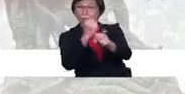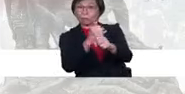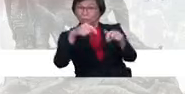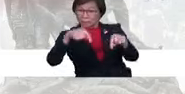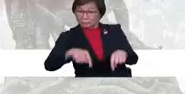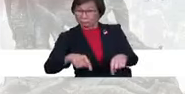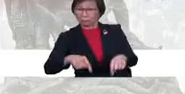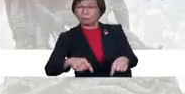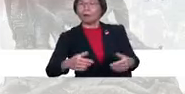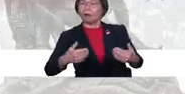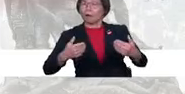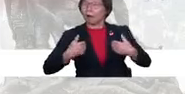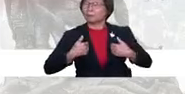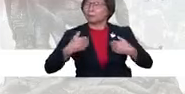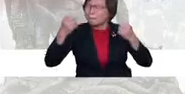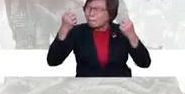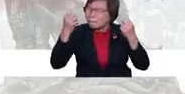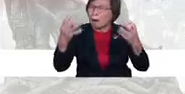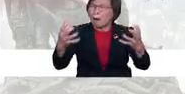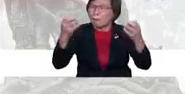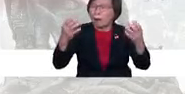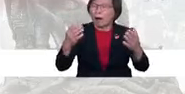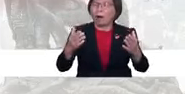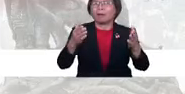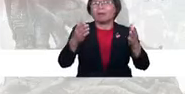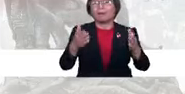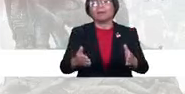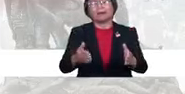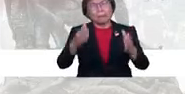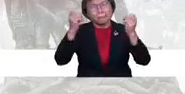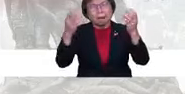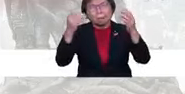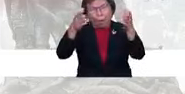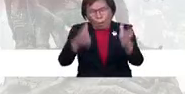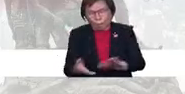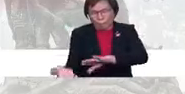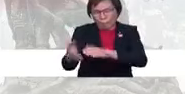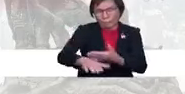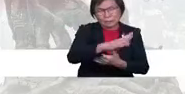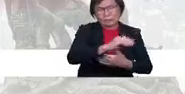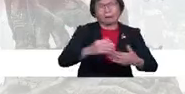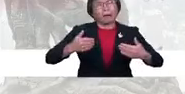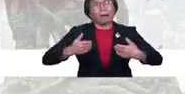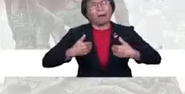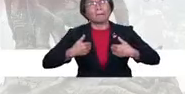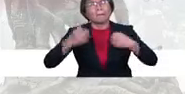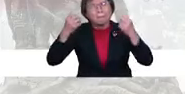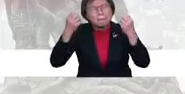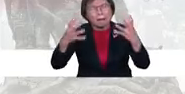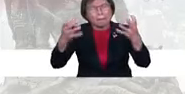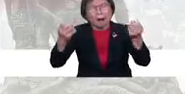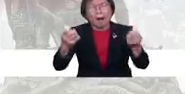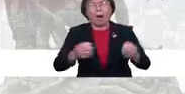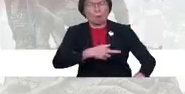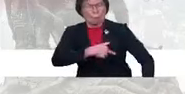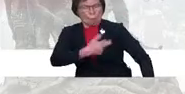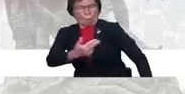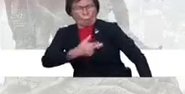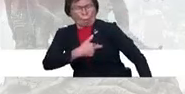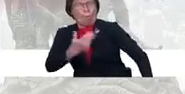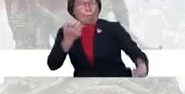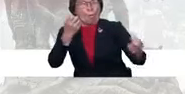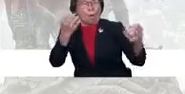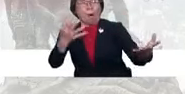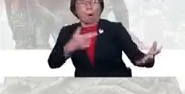tidak terhitung banyaknya nyawe yang terkorban dan tidak terkira nilai kerugian harta